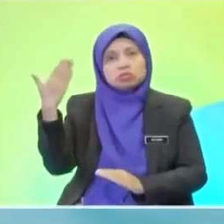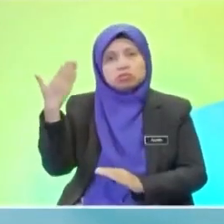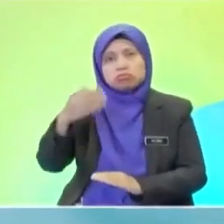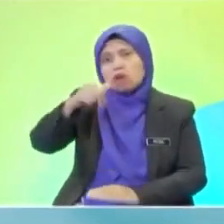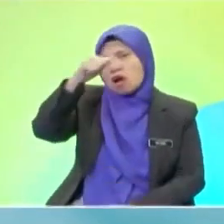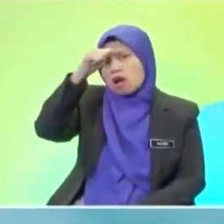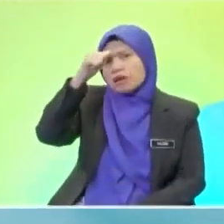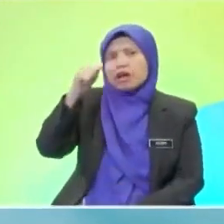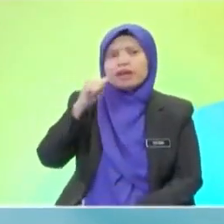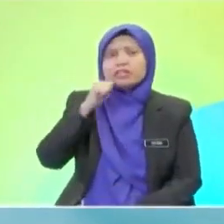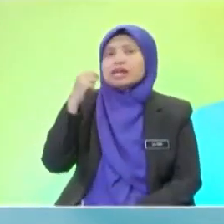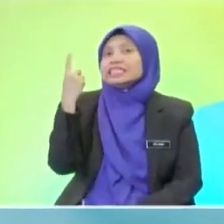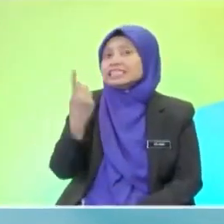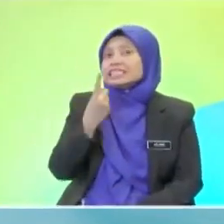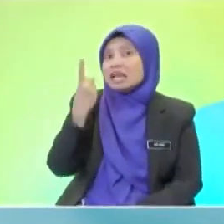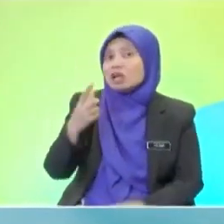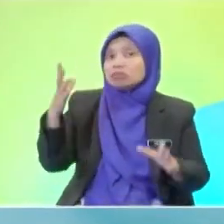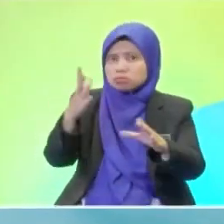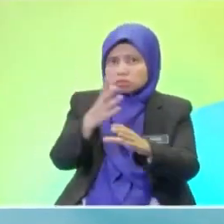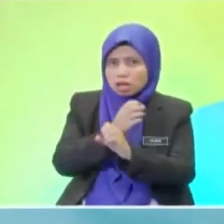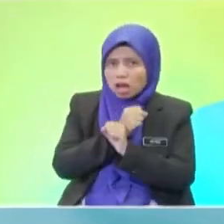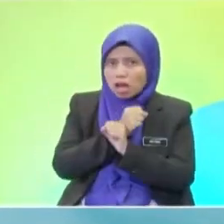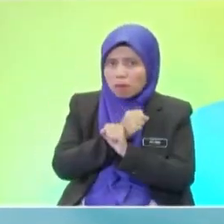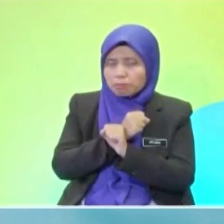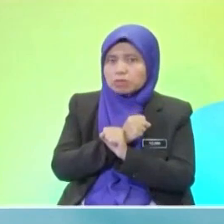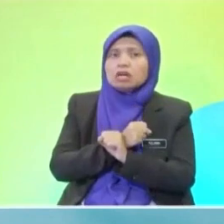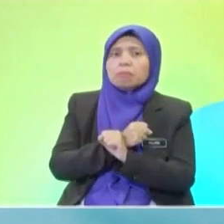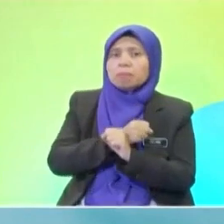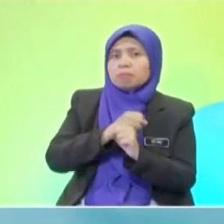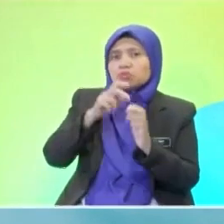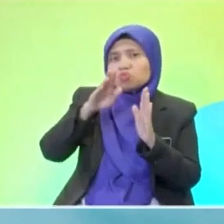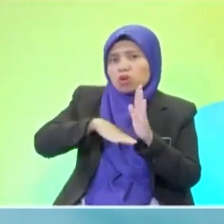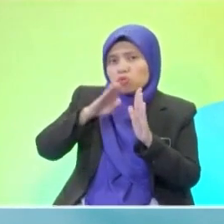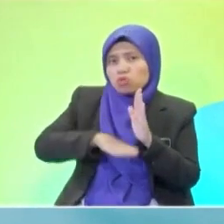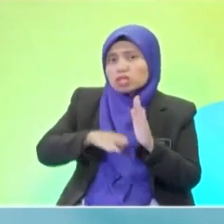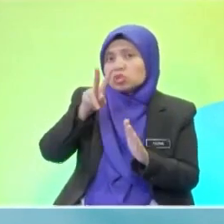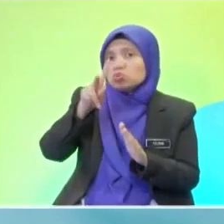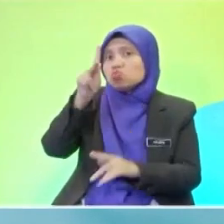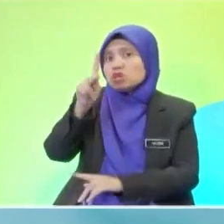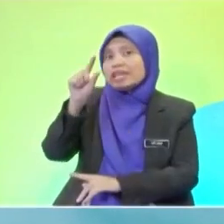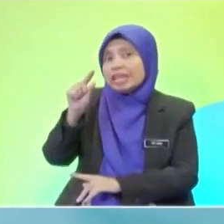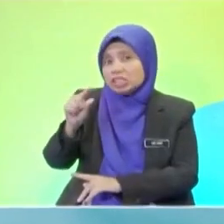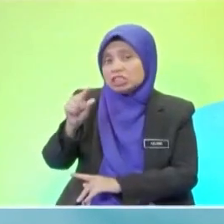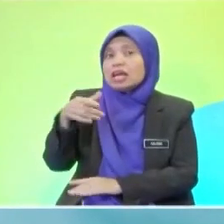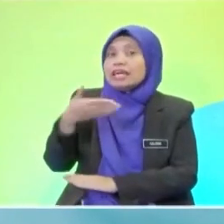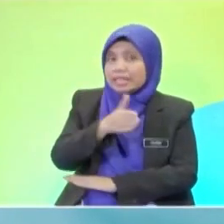Aina selalu menangkap sekurang-kurangnya 2 kg ikan